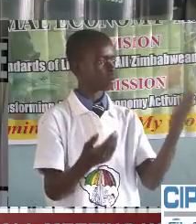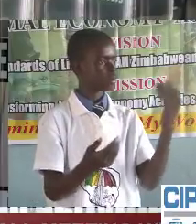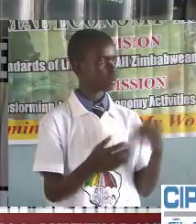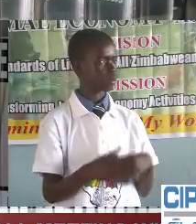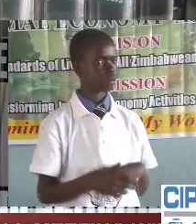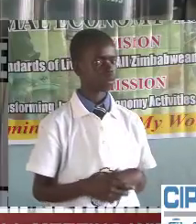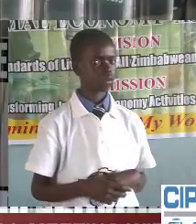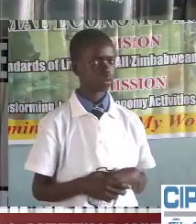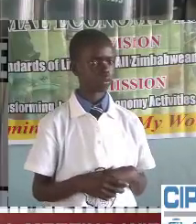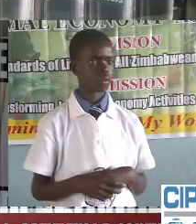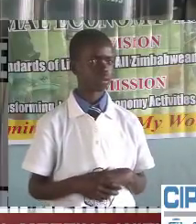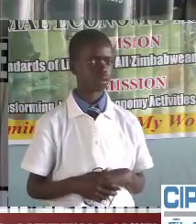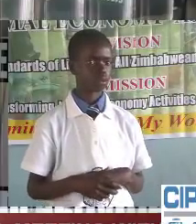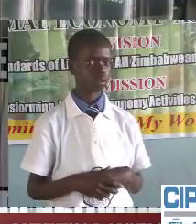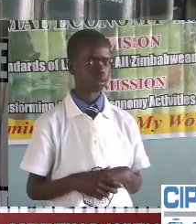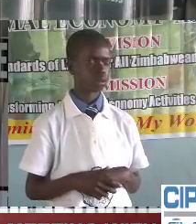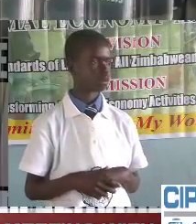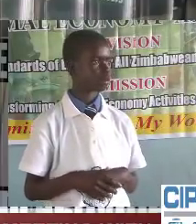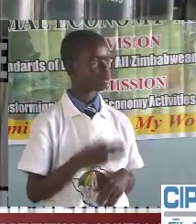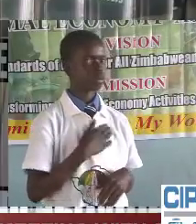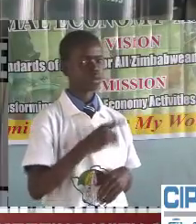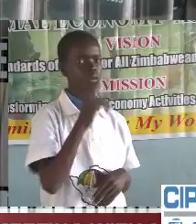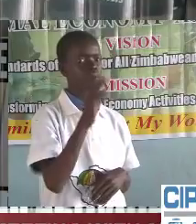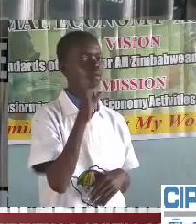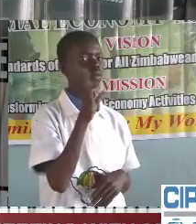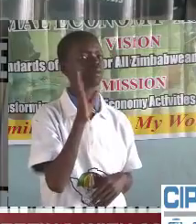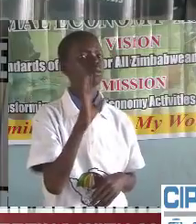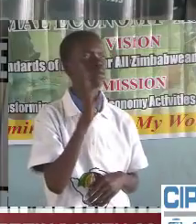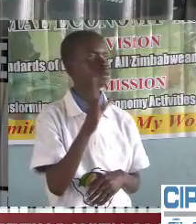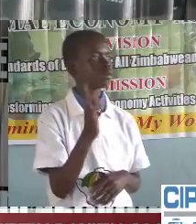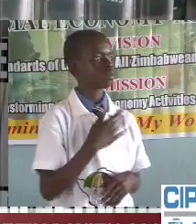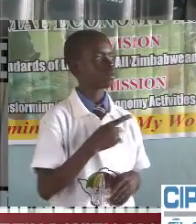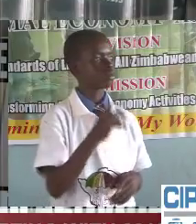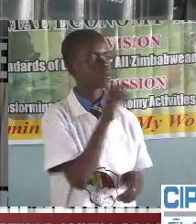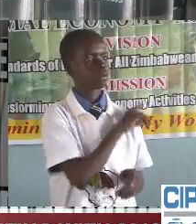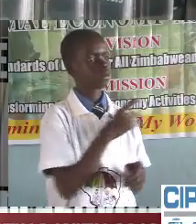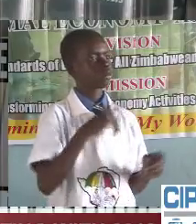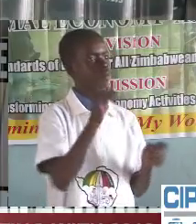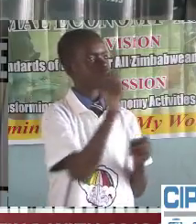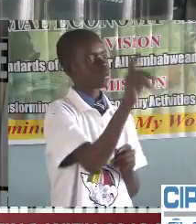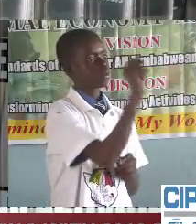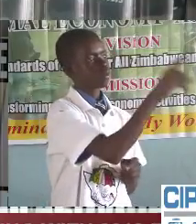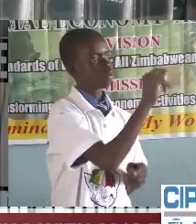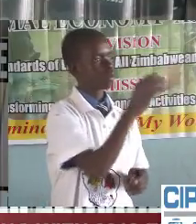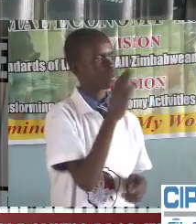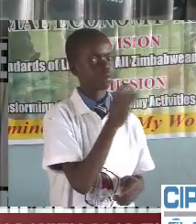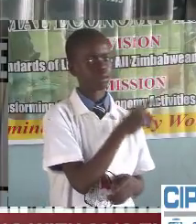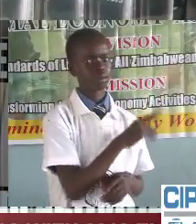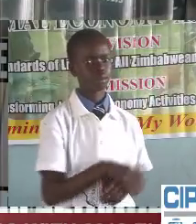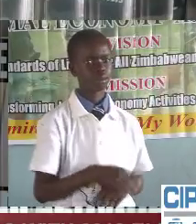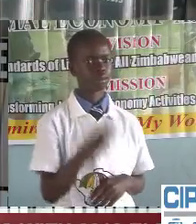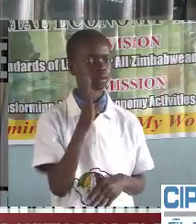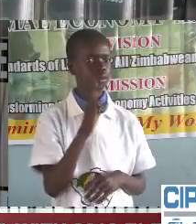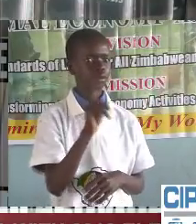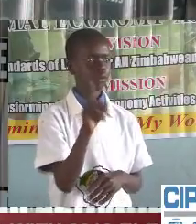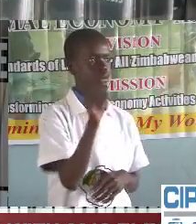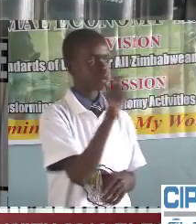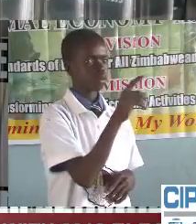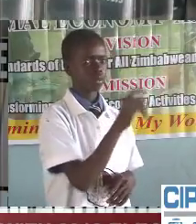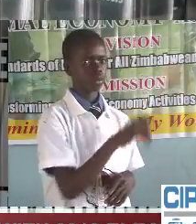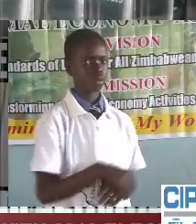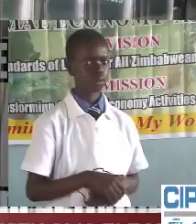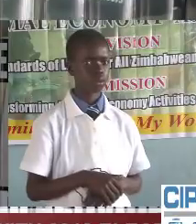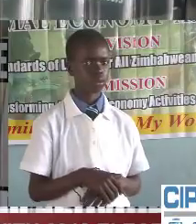ndachikumbira kavanyowani vasatiwo vambobvunzawo kuitira kuti munhu wese awanewo kutaura vambobvunzawo ndokumbira mumbopawo